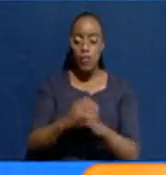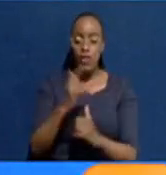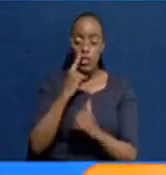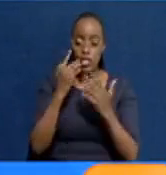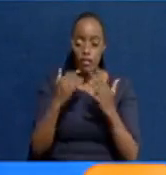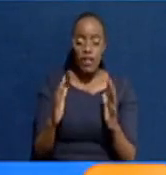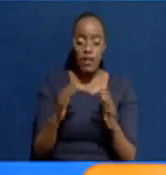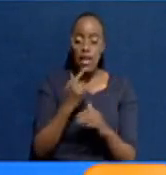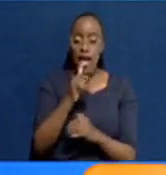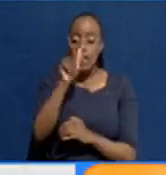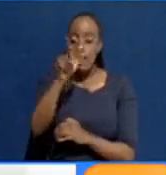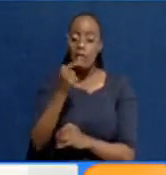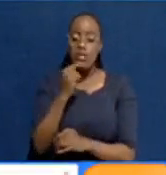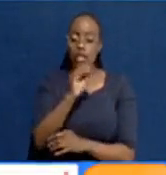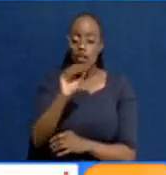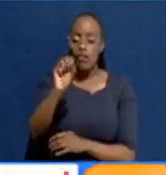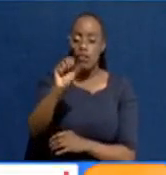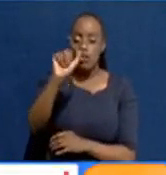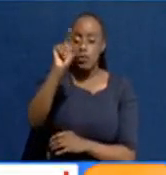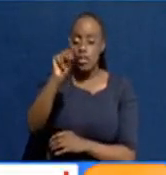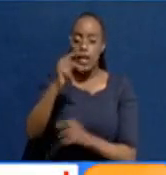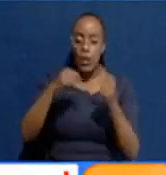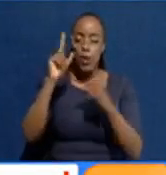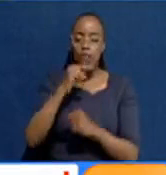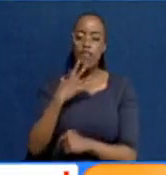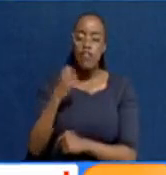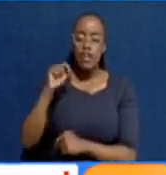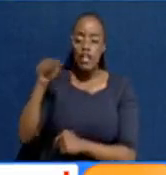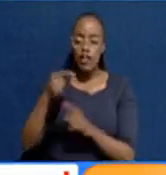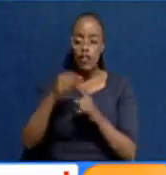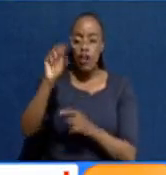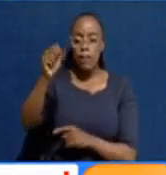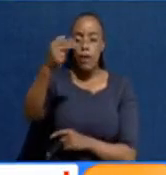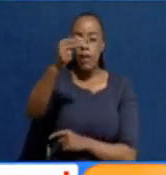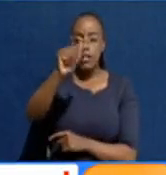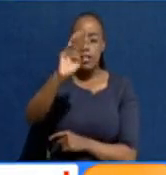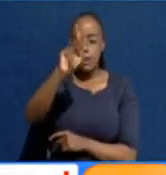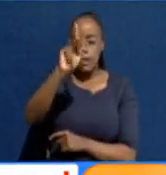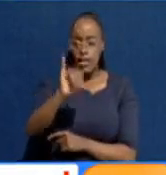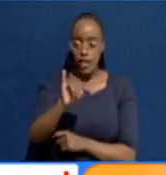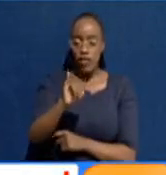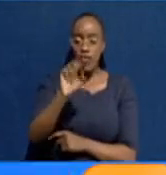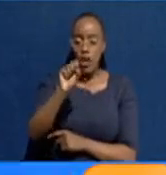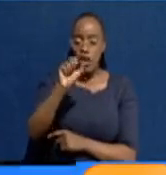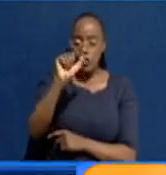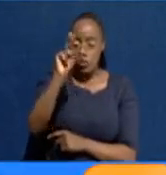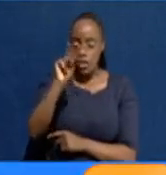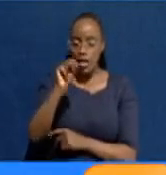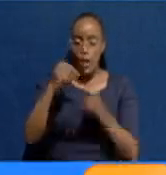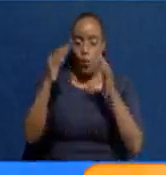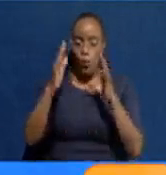Mmejionea, hakuna kuambiwa na mtu. Susan amejishindia 500,000 kutoka Shabiki Kaende jackpot. Susan ndio mshindi wetu